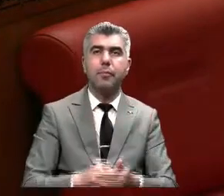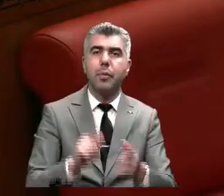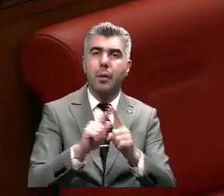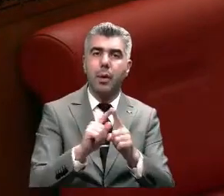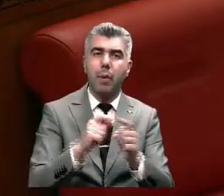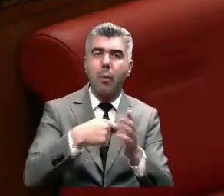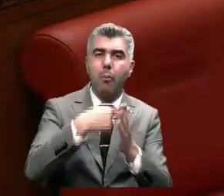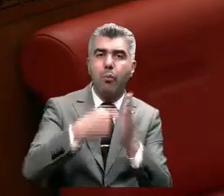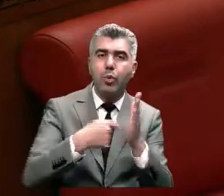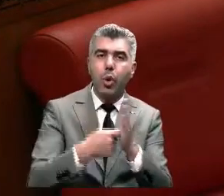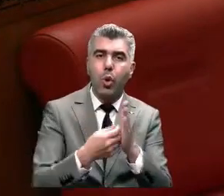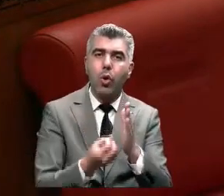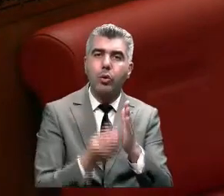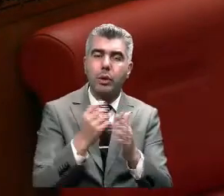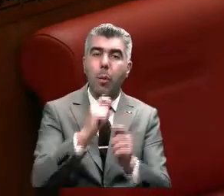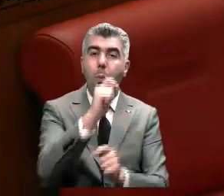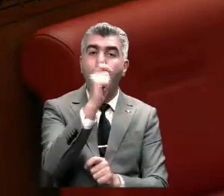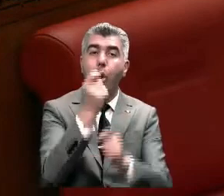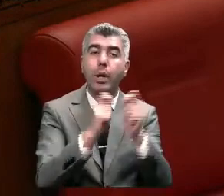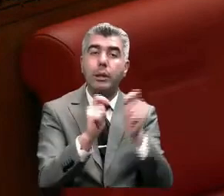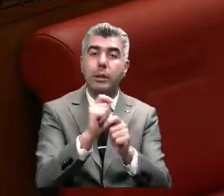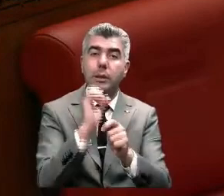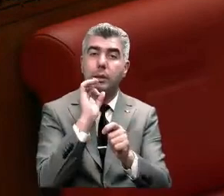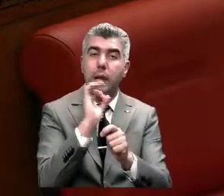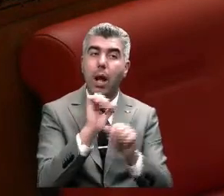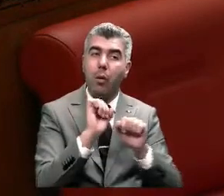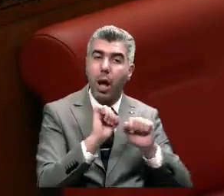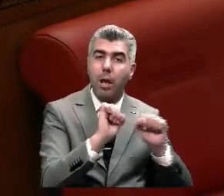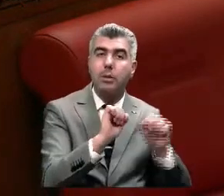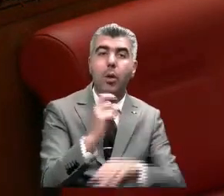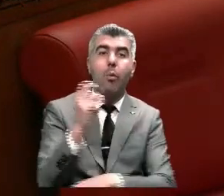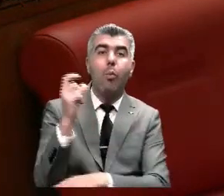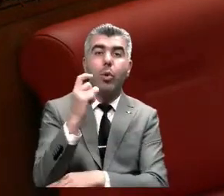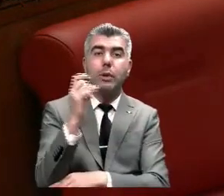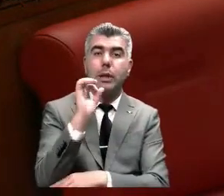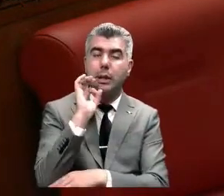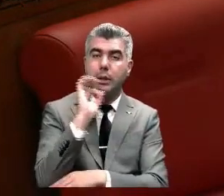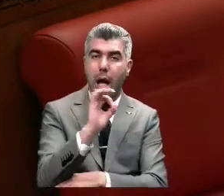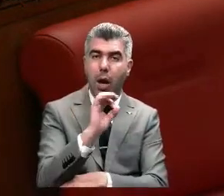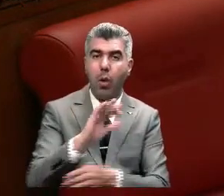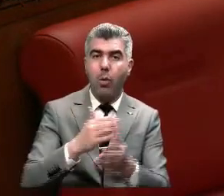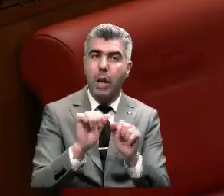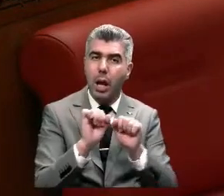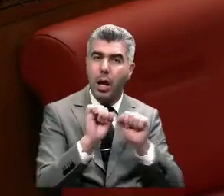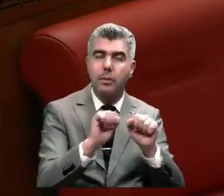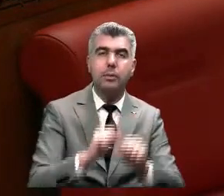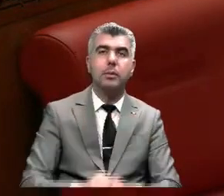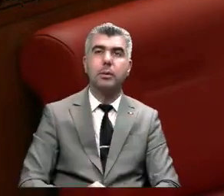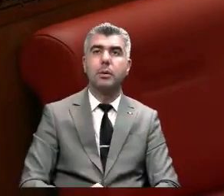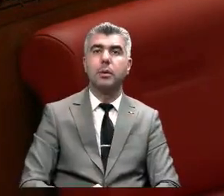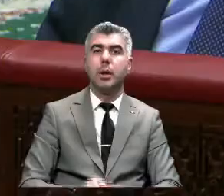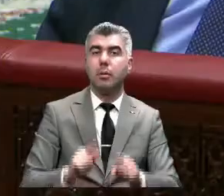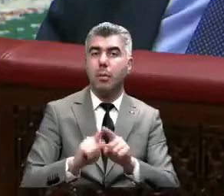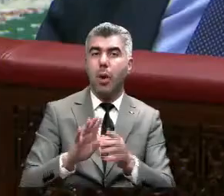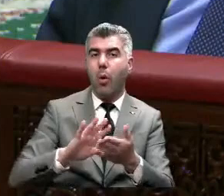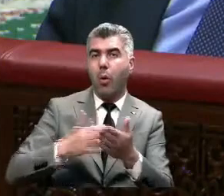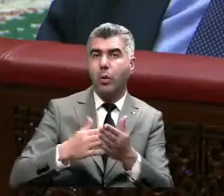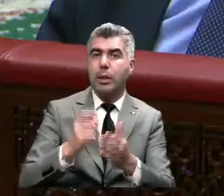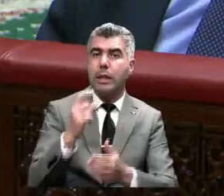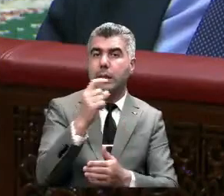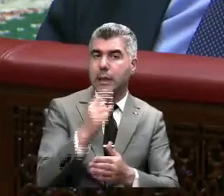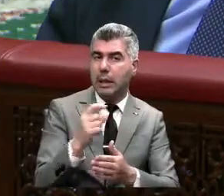التدبير المعرفي لتطوير كفاءة المهندسين المعماريين والمهندسين والتقنيين خاصة في مجال المحافظة وحماية التراث